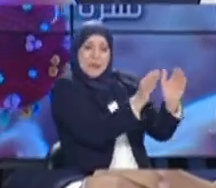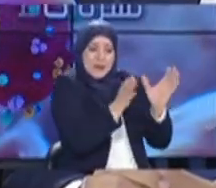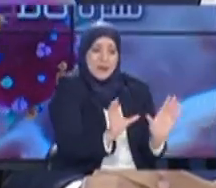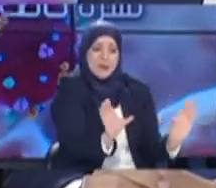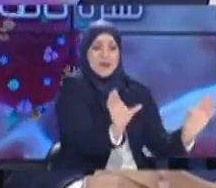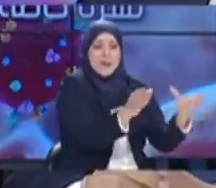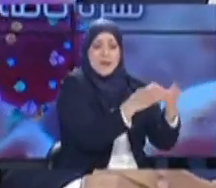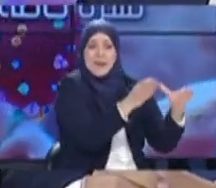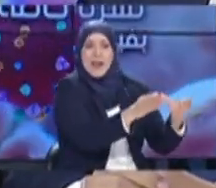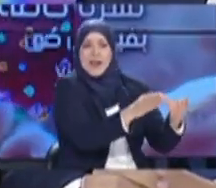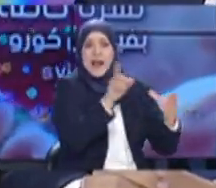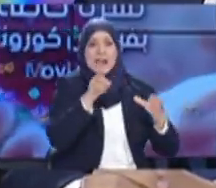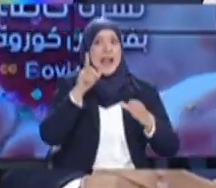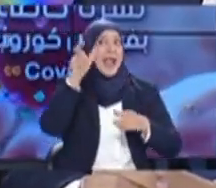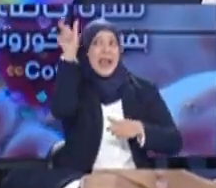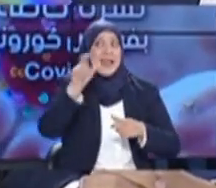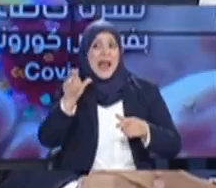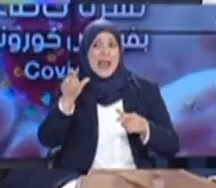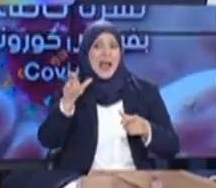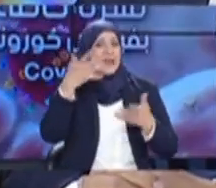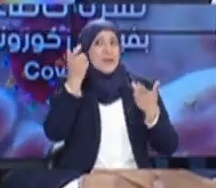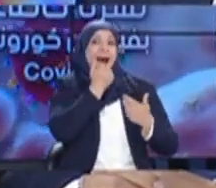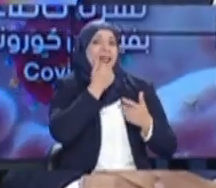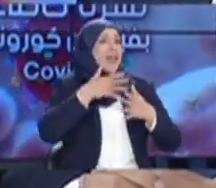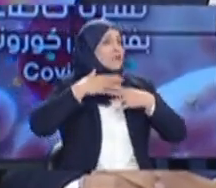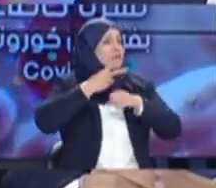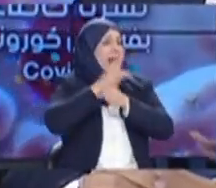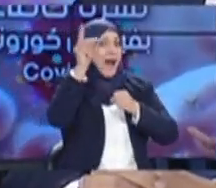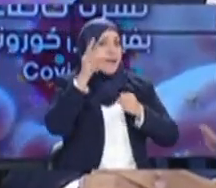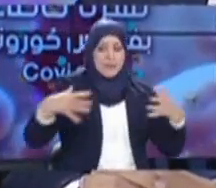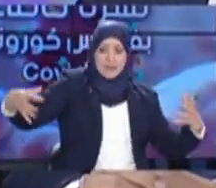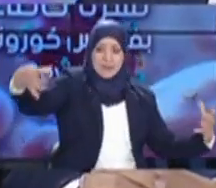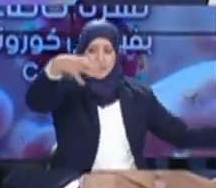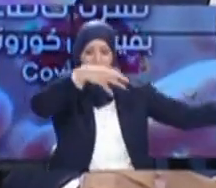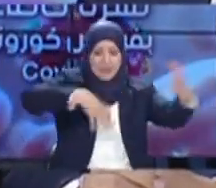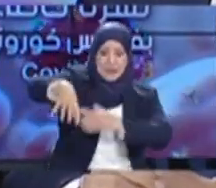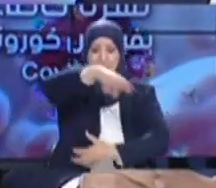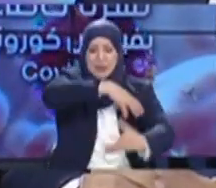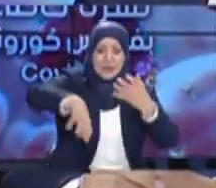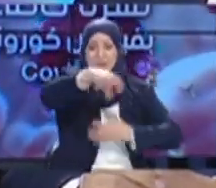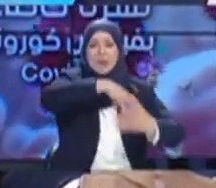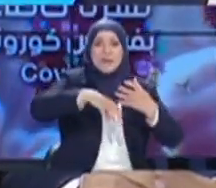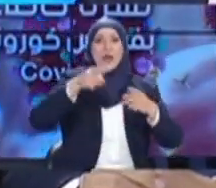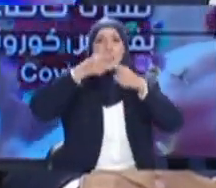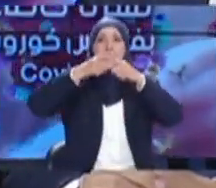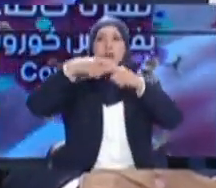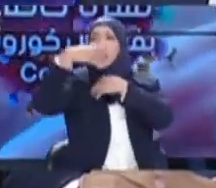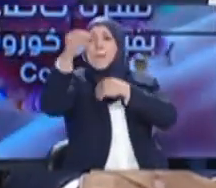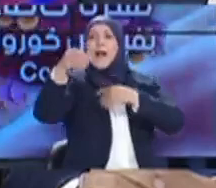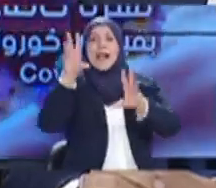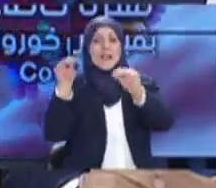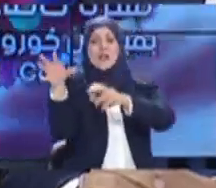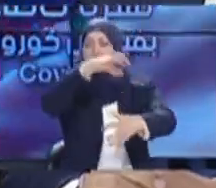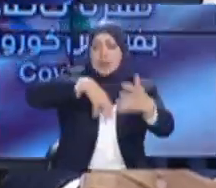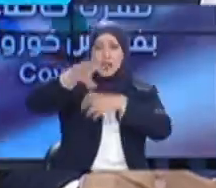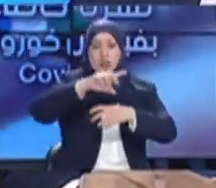الاول غلطوا خلطوا المرضى في وسط بعضهم ومن بعدين انتشر لهم في السبيطار بخلاف البرة. دونك انتم مش تعملوا هكا، احنا